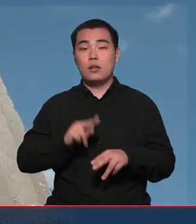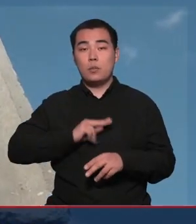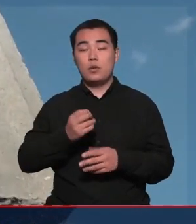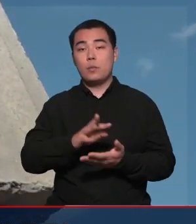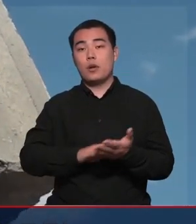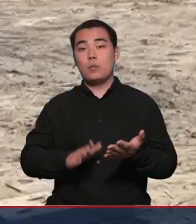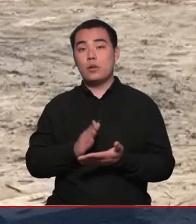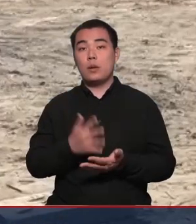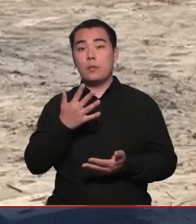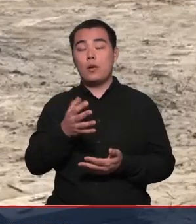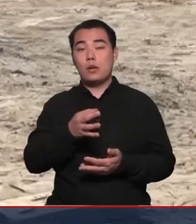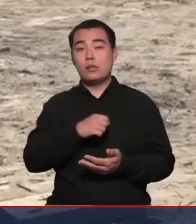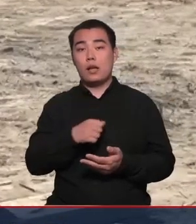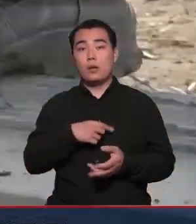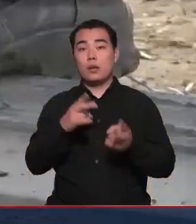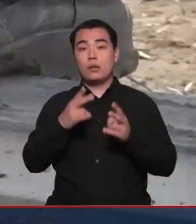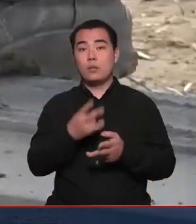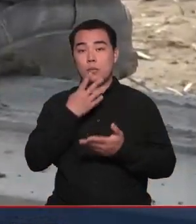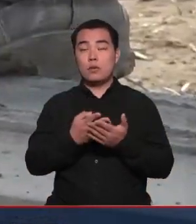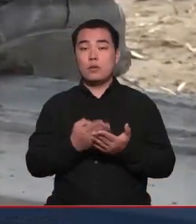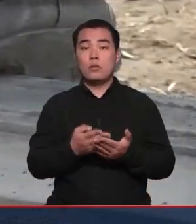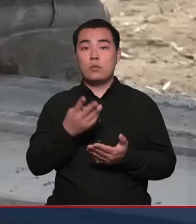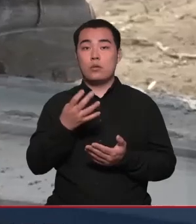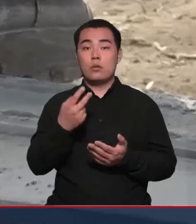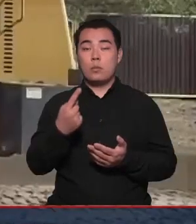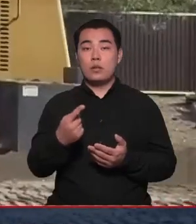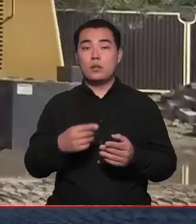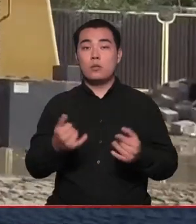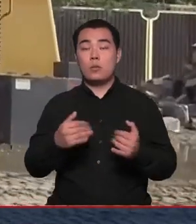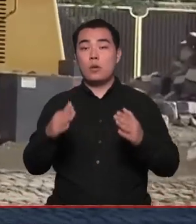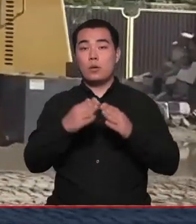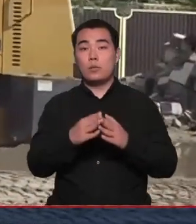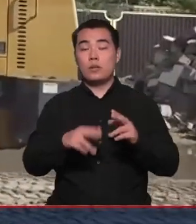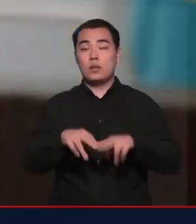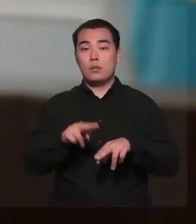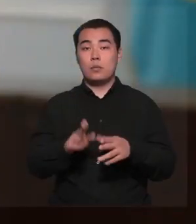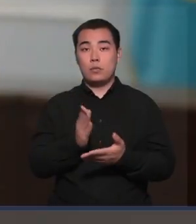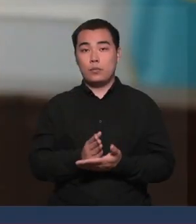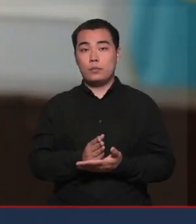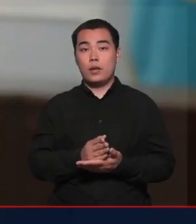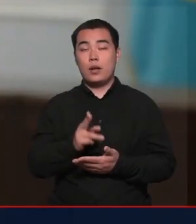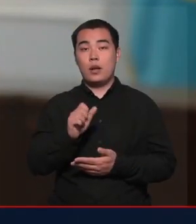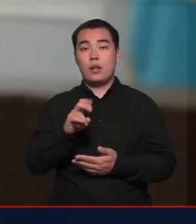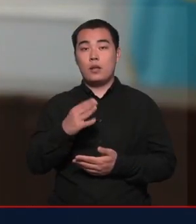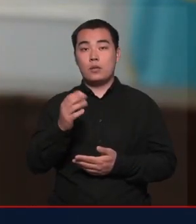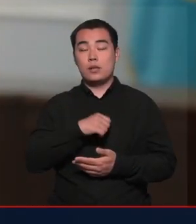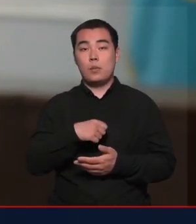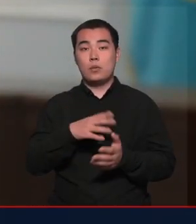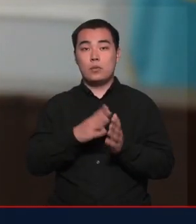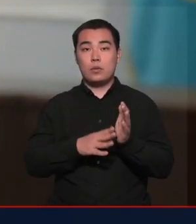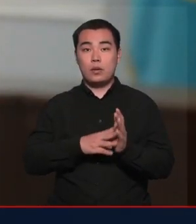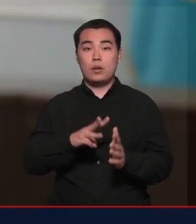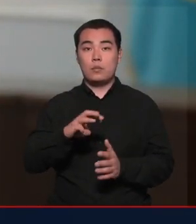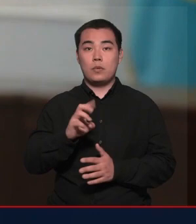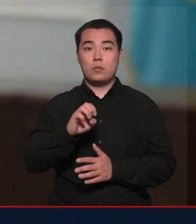Зардап шеккен 5 ауданның тұрғындары үшін 401 үй салынады. Мердігерлер анықталып, іске кірісті. Қаратөбе ауданында 90 үй бірлесе